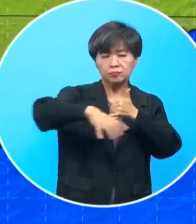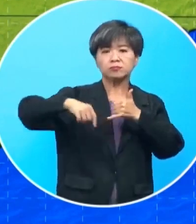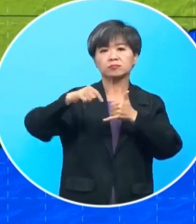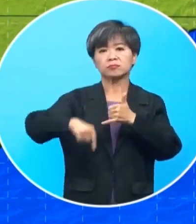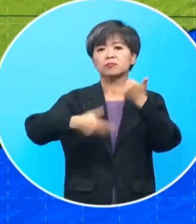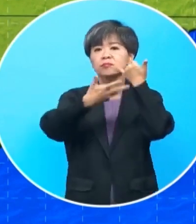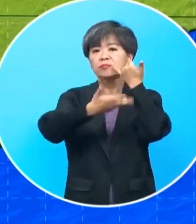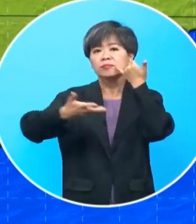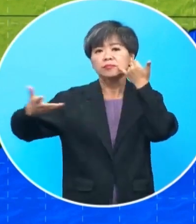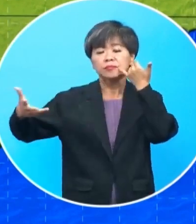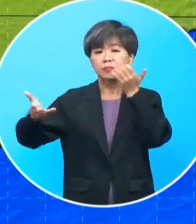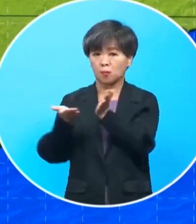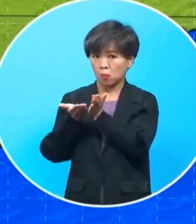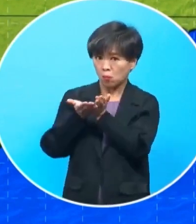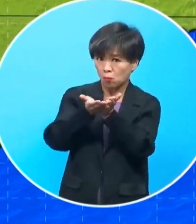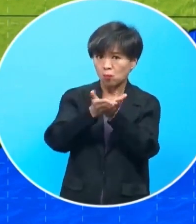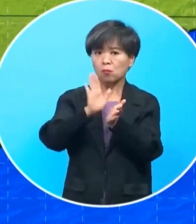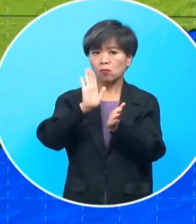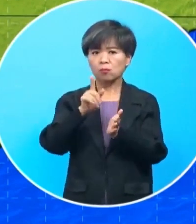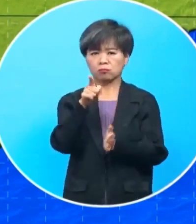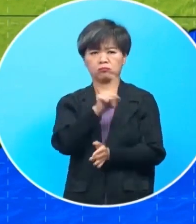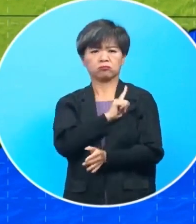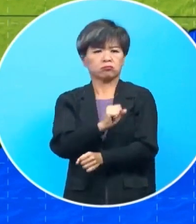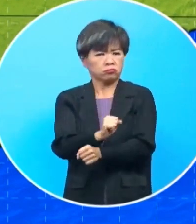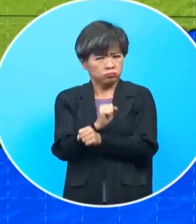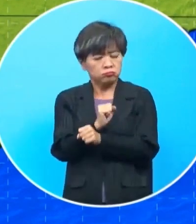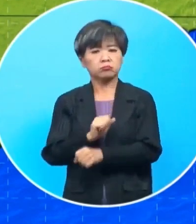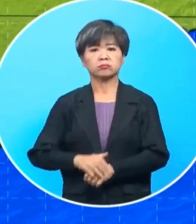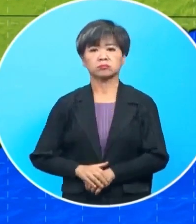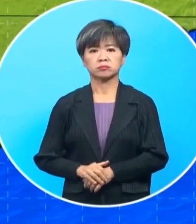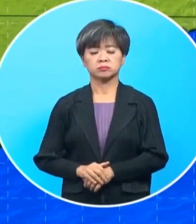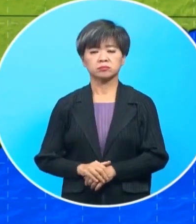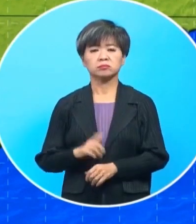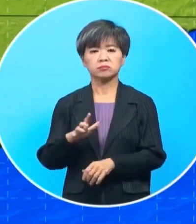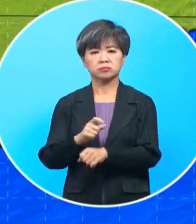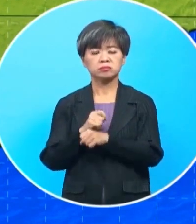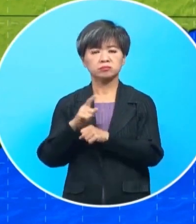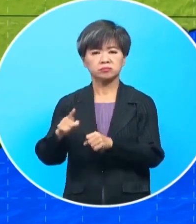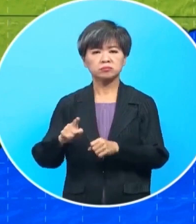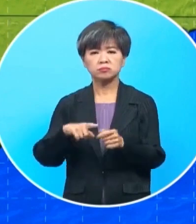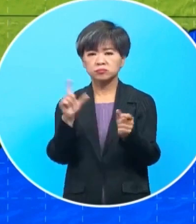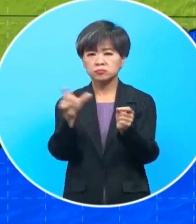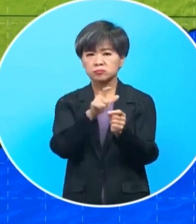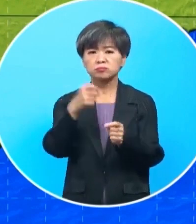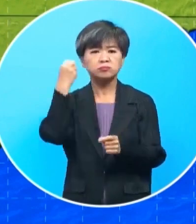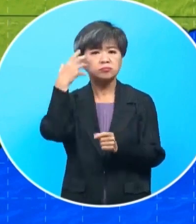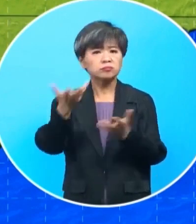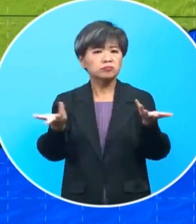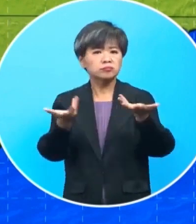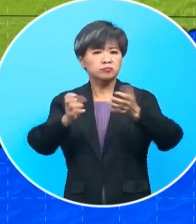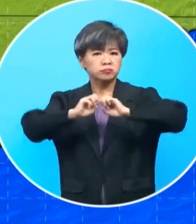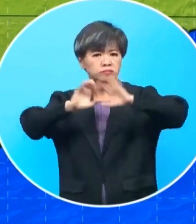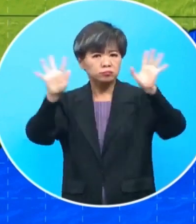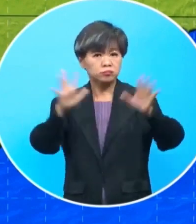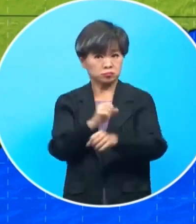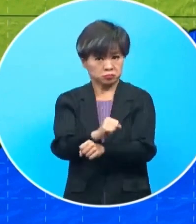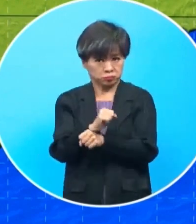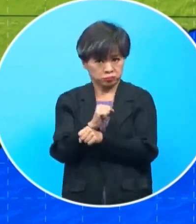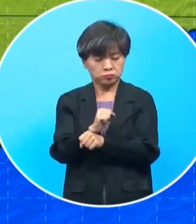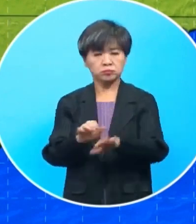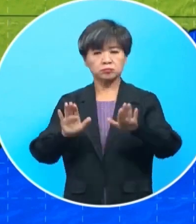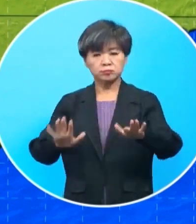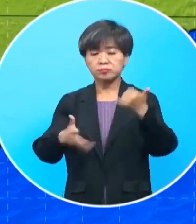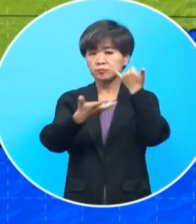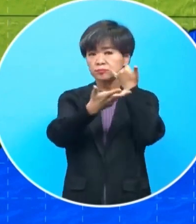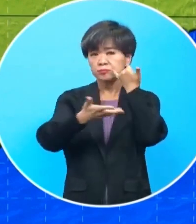先提醒哦，在海面航行作业的船只要严加戒备，并且随时收听这个台风的最新动态。那另外呢，目前